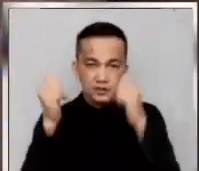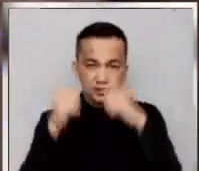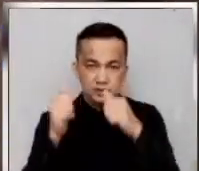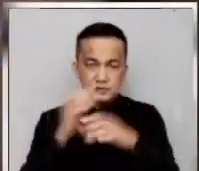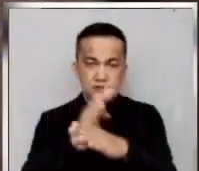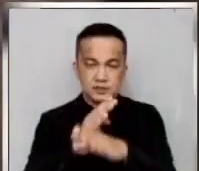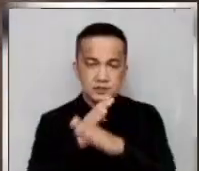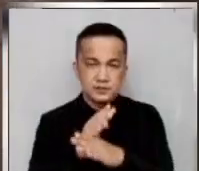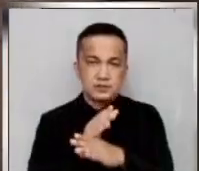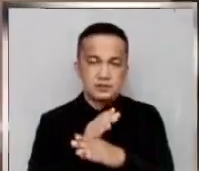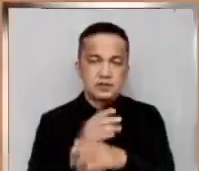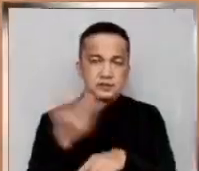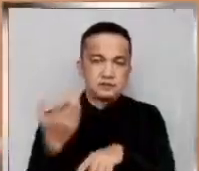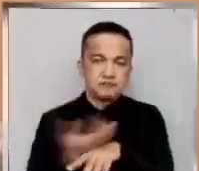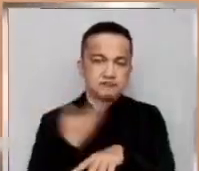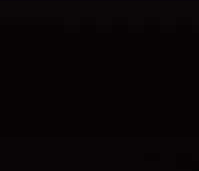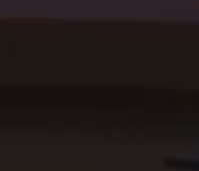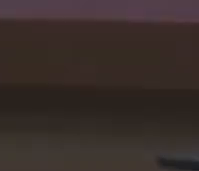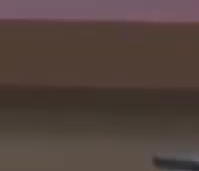sa panloloko.